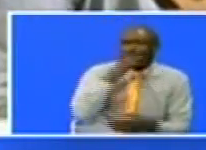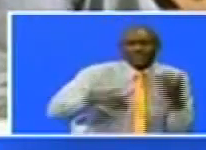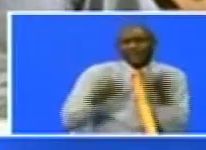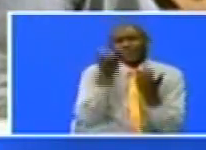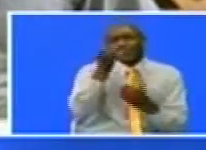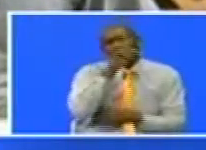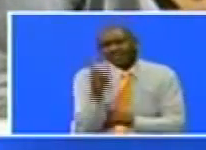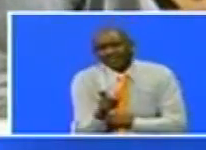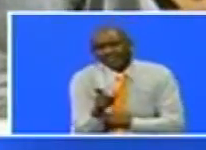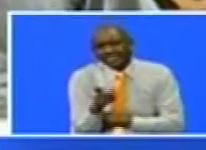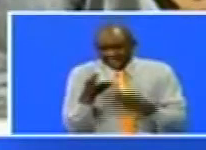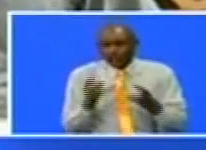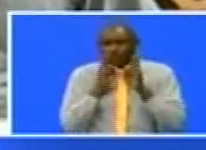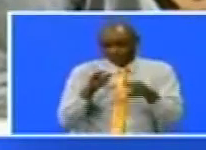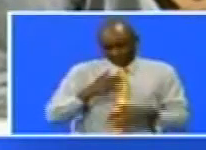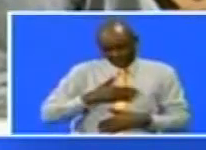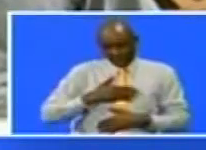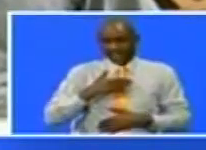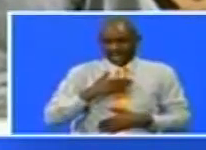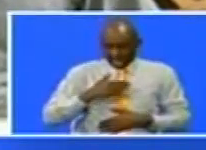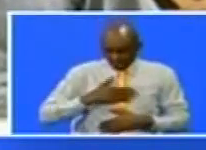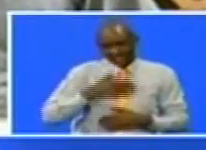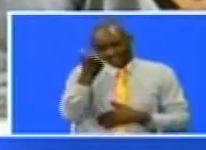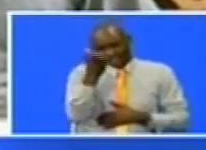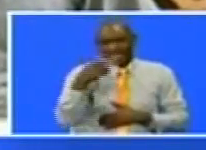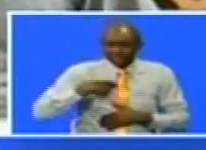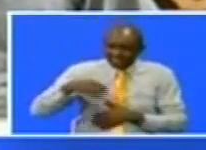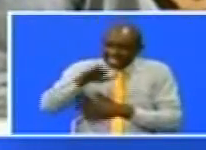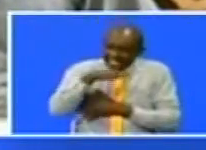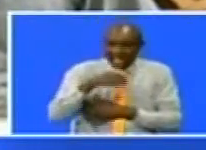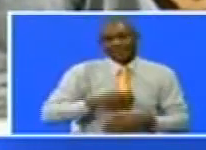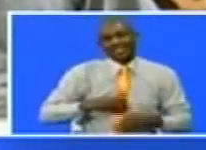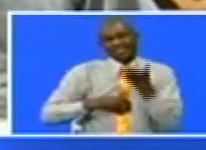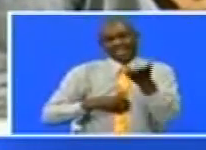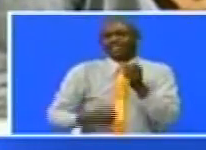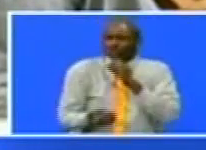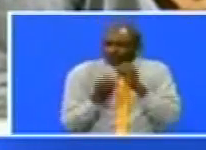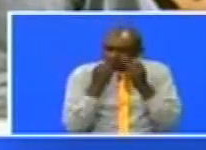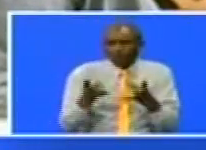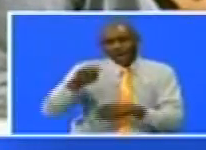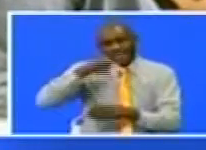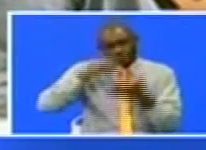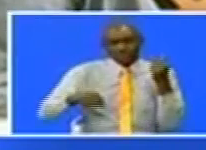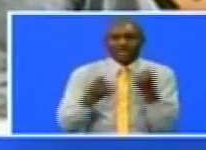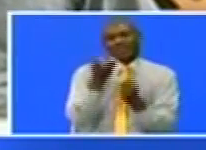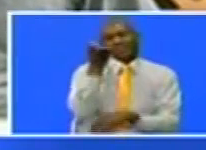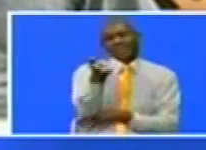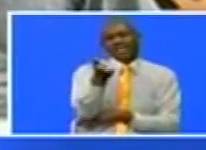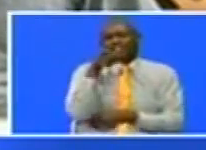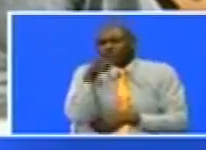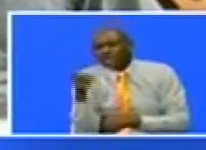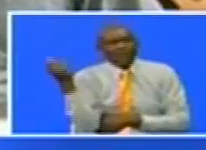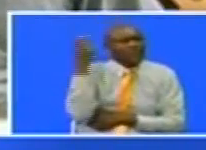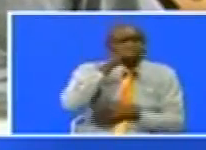Mtazamaji, naungana na mwanahabari mwenzangu Niko Mbua akiwa katika sehemu ya Malindi ili kutuarifu na mengi tu kuhusiana na siku hii ya leo vile